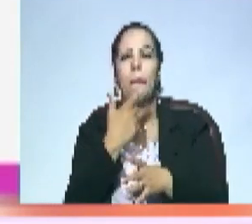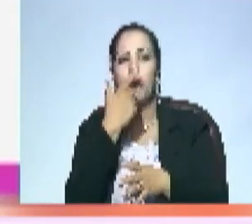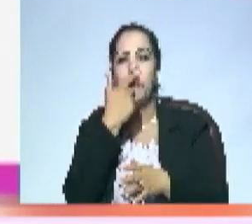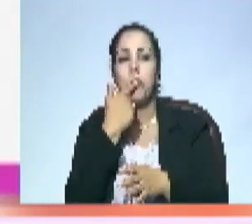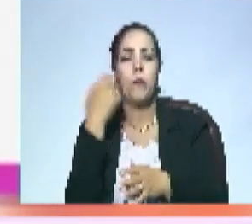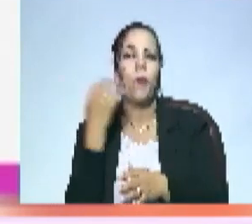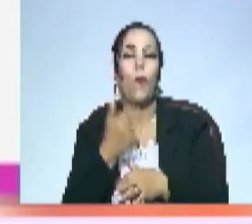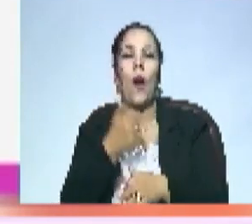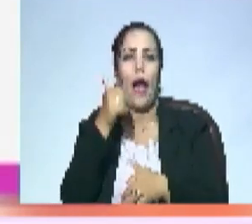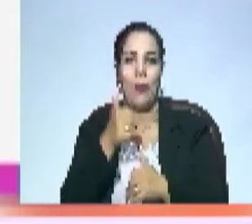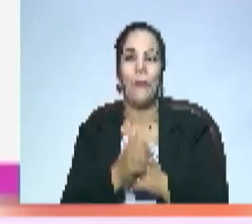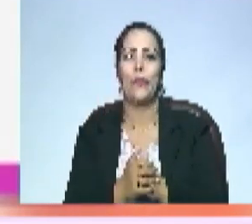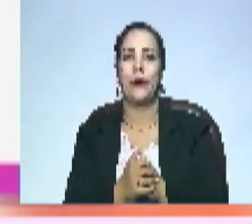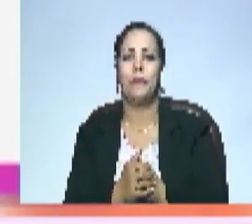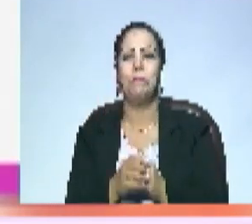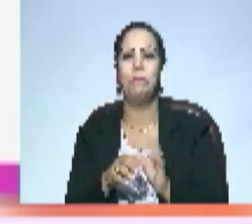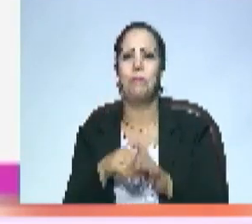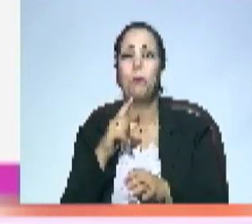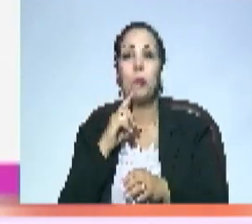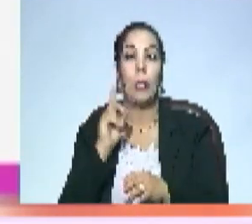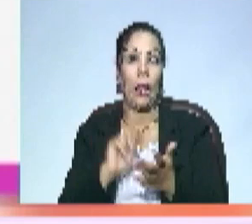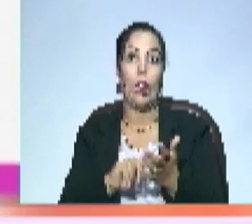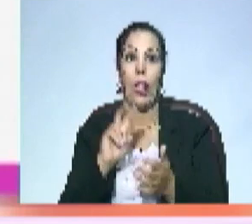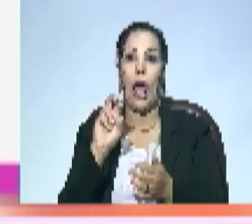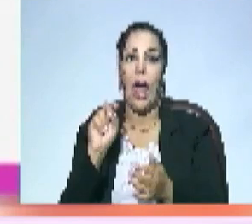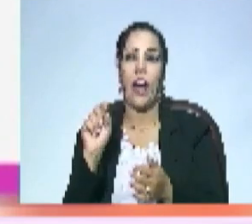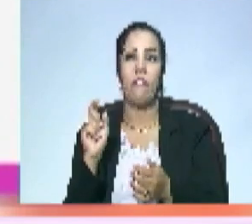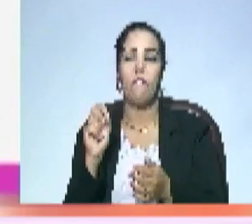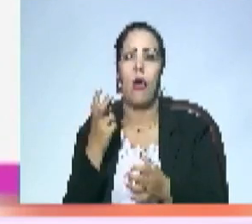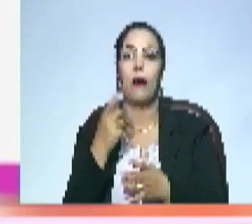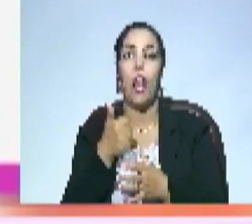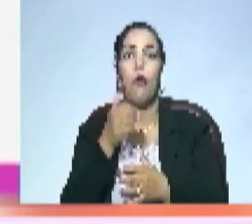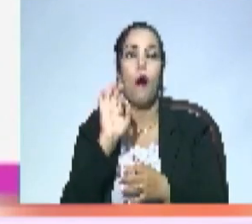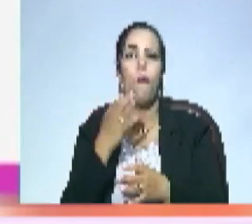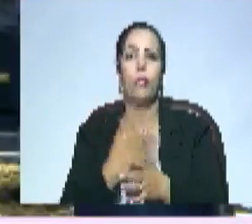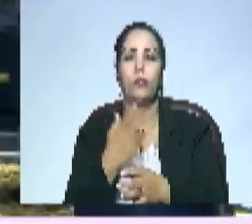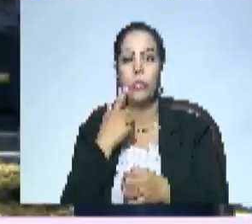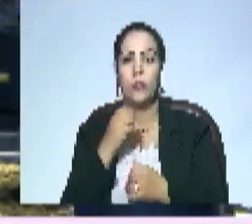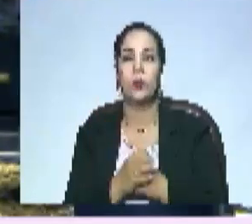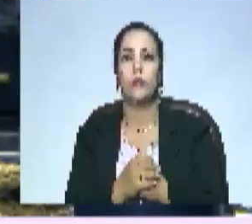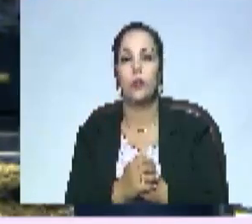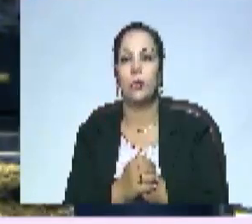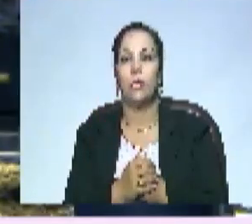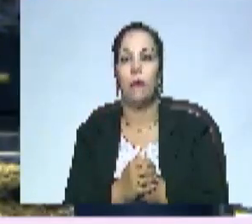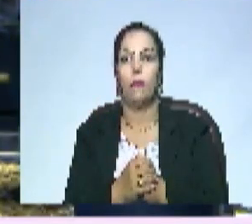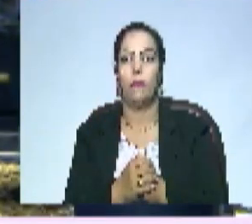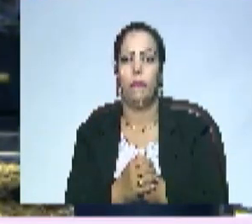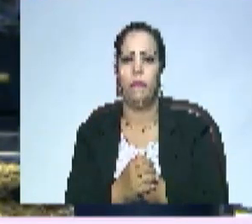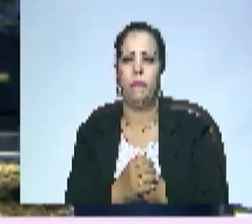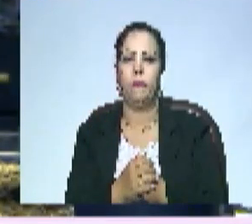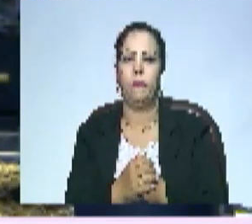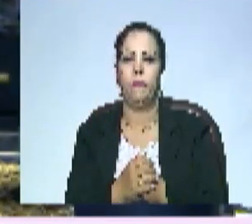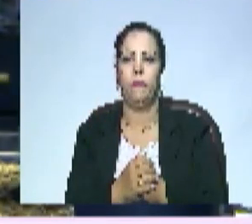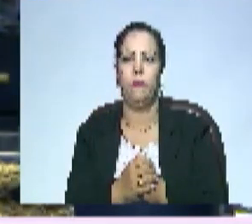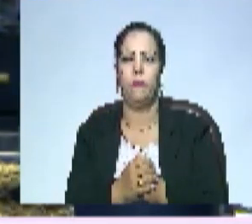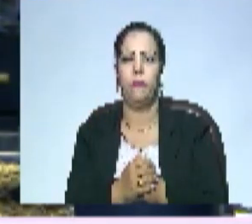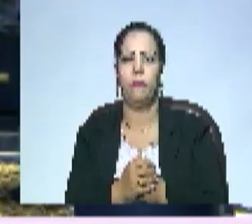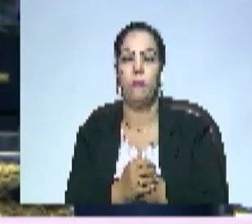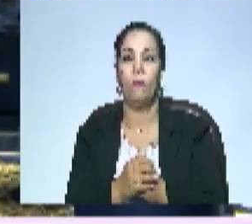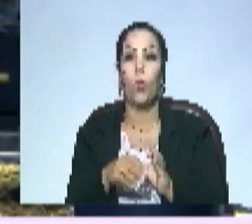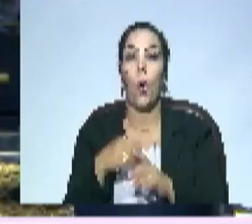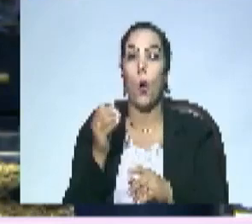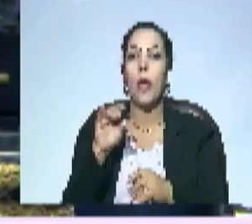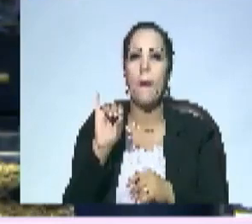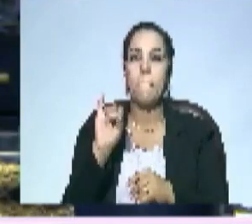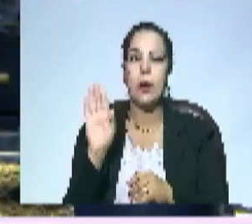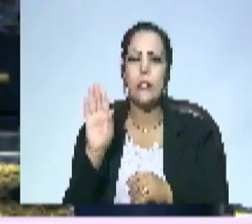حلو اه جدا جدا القرفه حاجه من الحاجات الجميله جدا مستيكه طبعا حطت مستيكه ولا